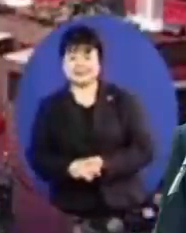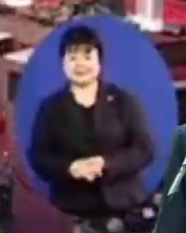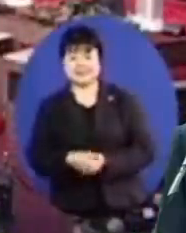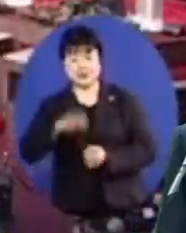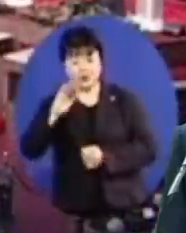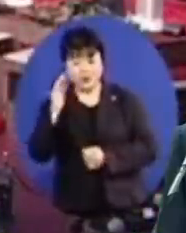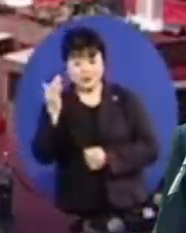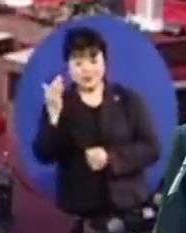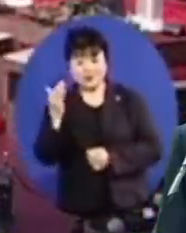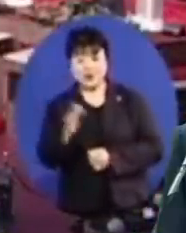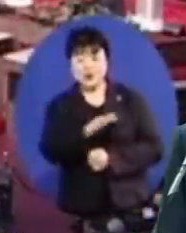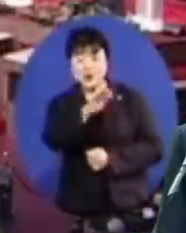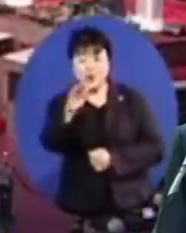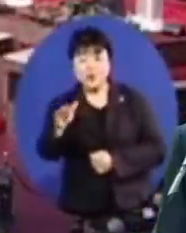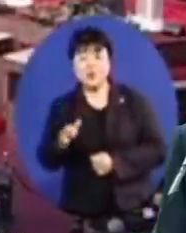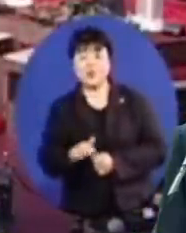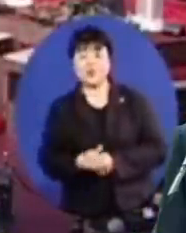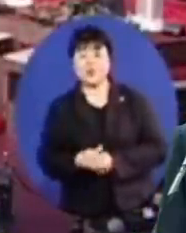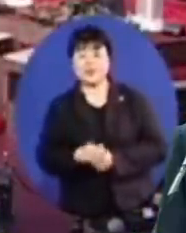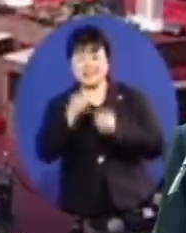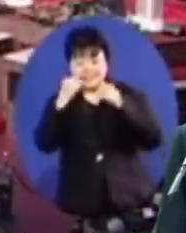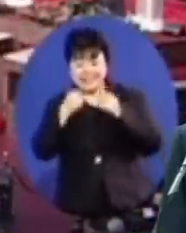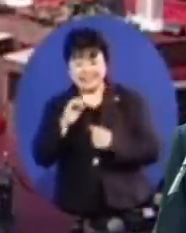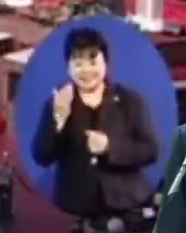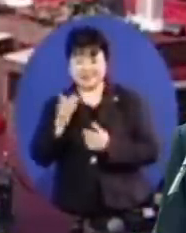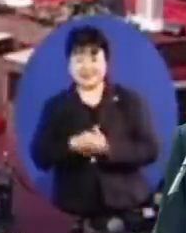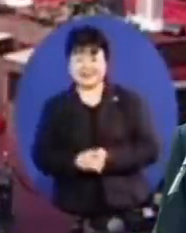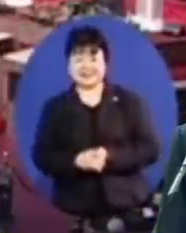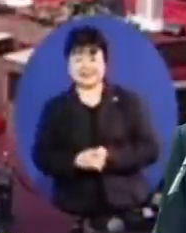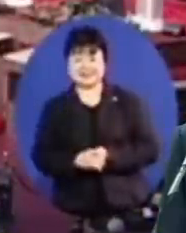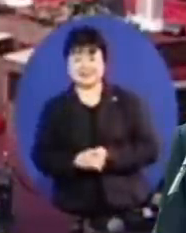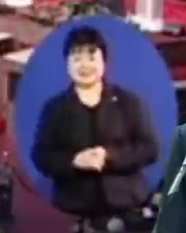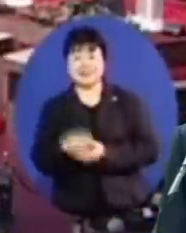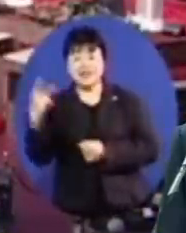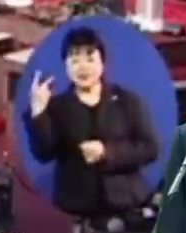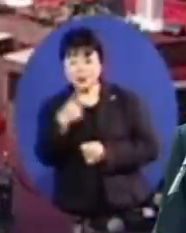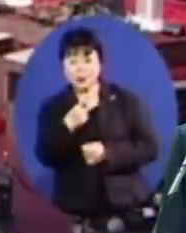되어서 우리의 인생, 개인 인생을 사는 것입니다. 그리고